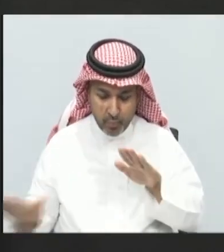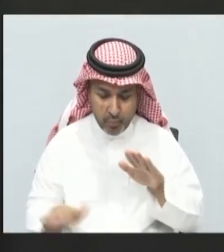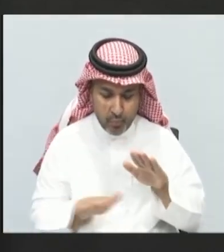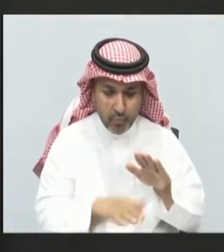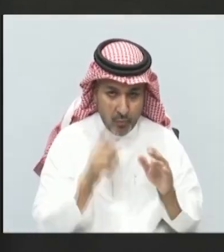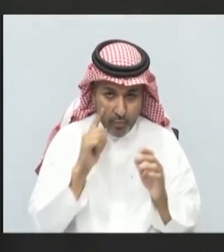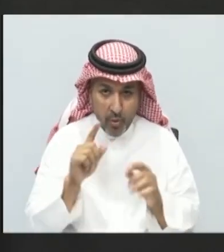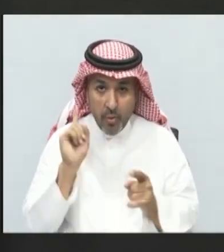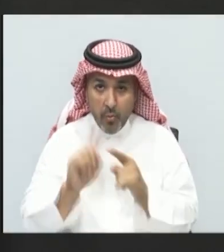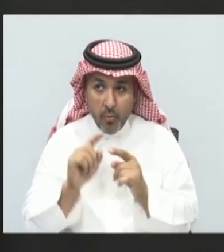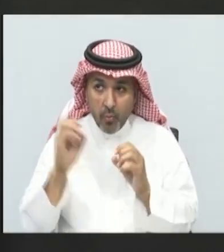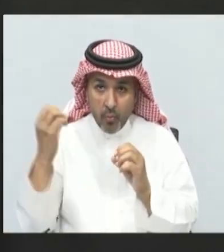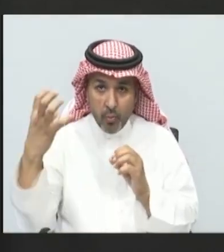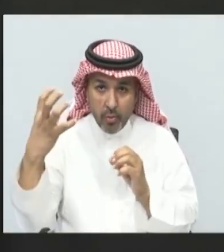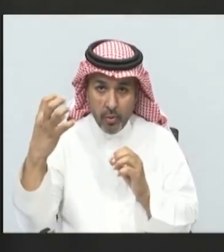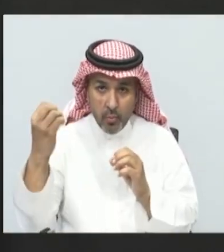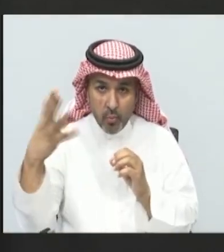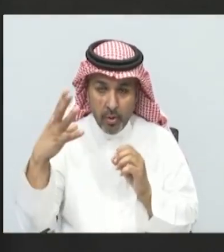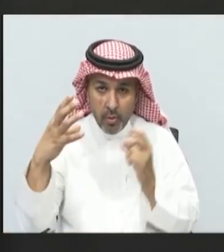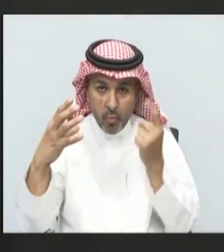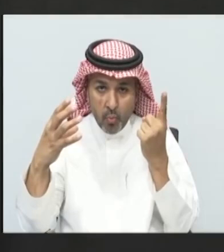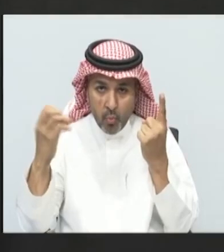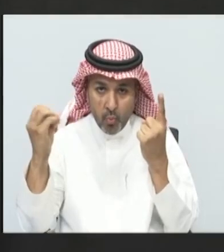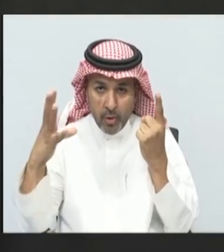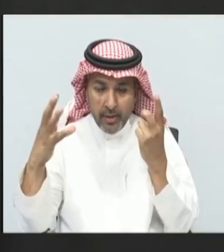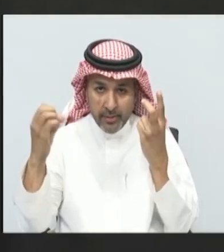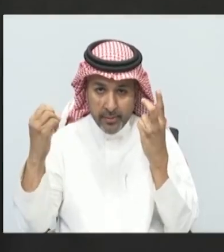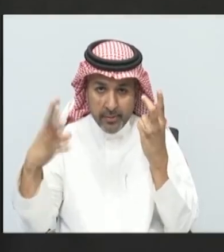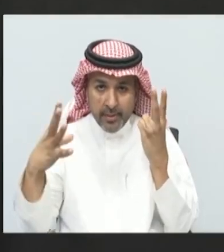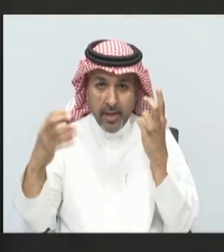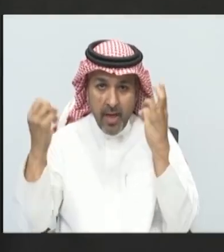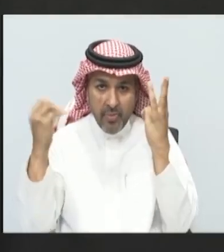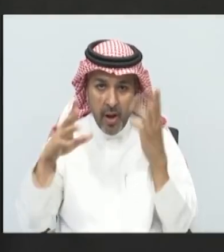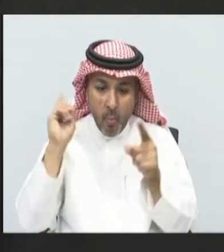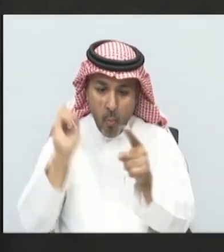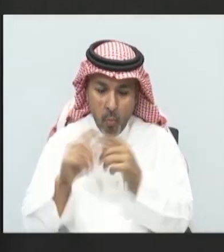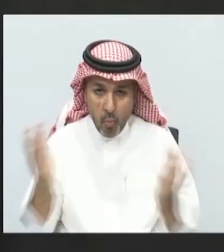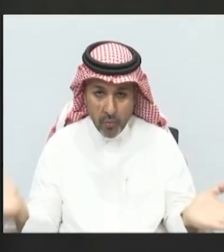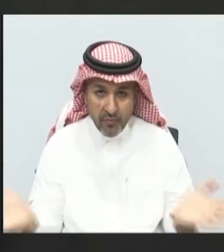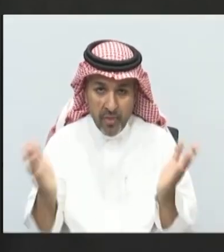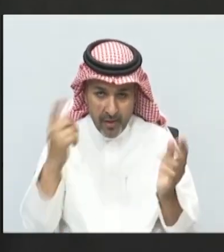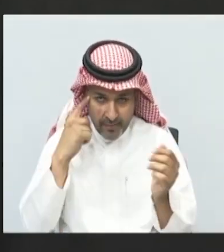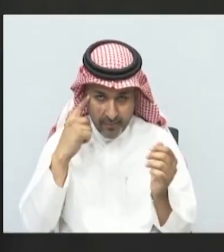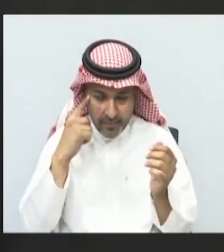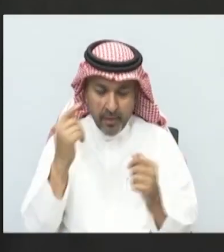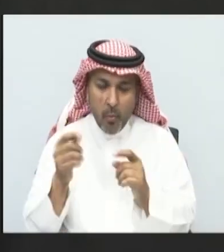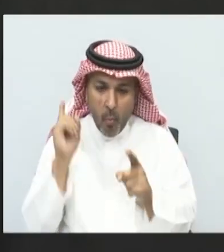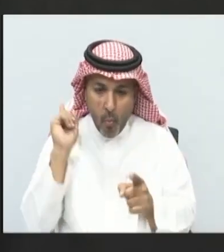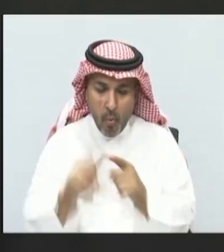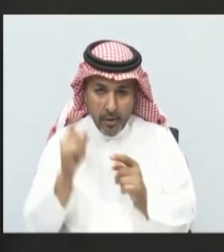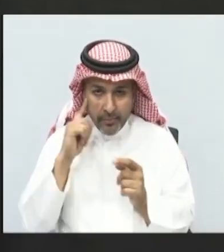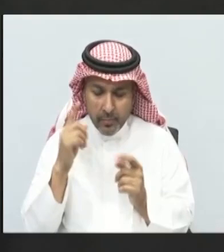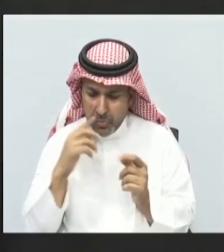سرعتها لذلك هناك سياره تسبق وهناك سياره اخرى تتاخر حسب ماذا حسب السرعه الموجوده لدى